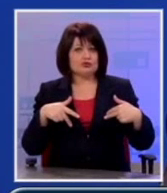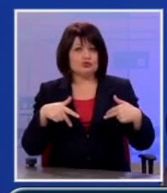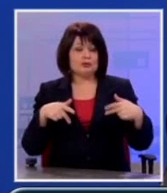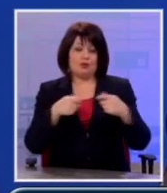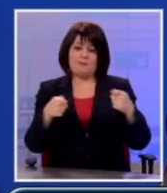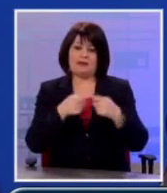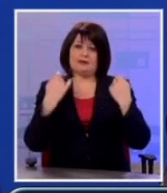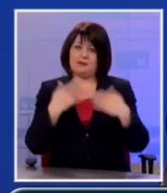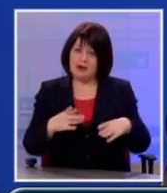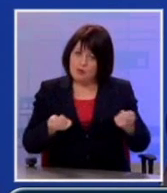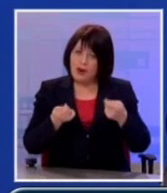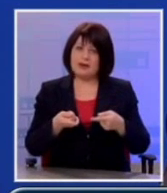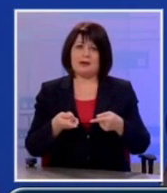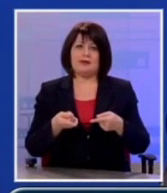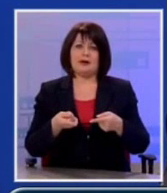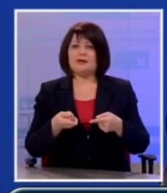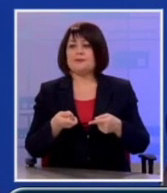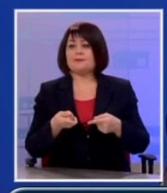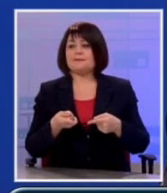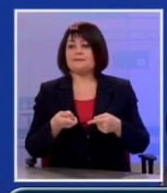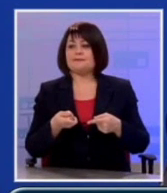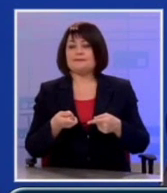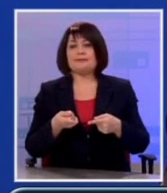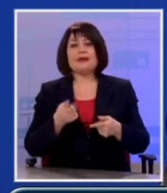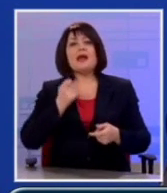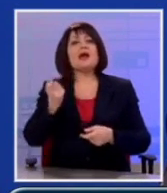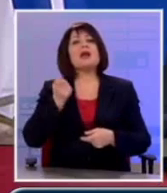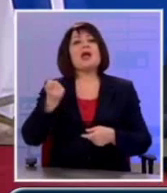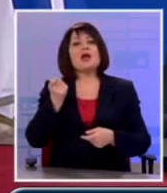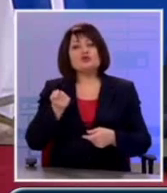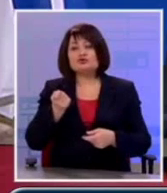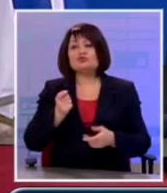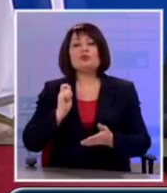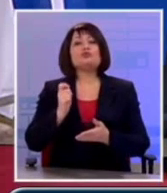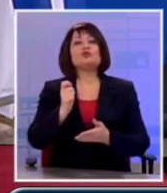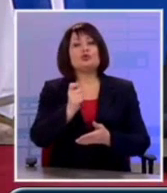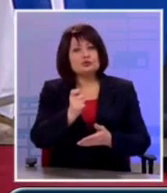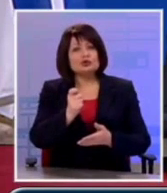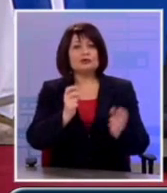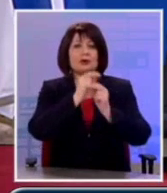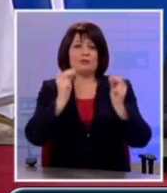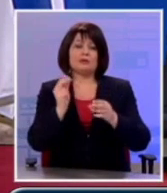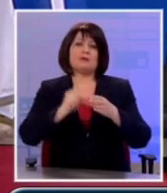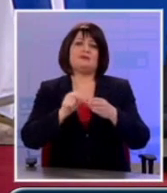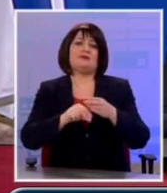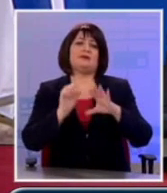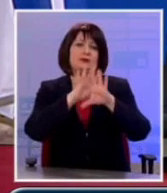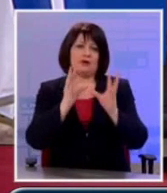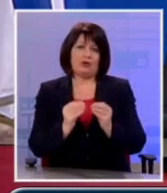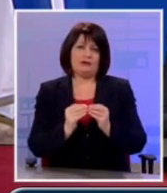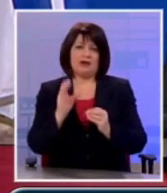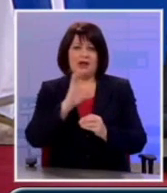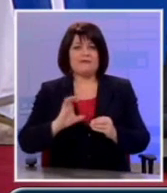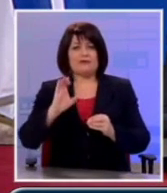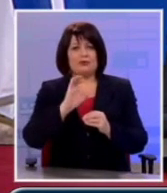που ελήφθησαν για την αποπληρωμή του χρέους, αλλά και τα πορίσματα και τα ψηφίσματα του